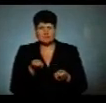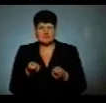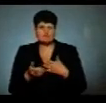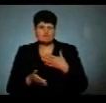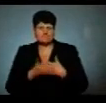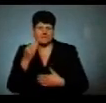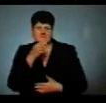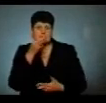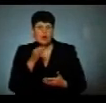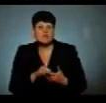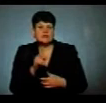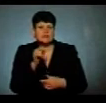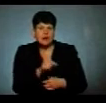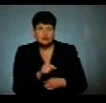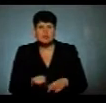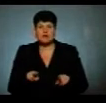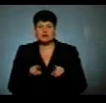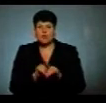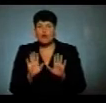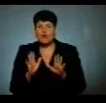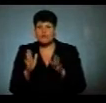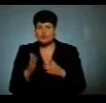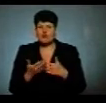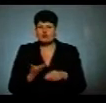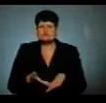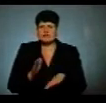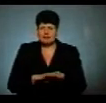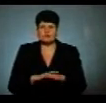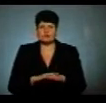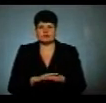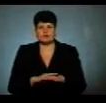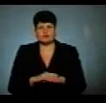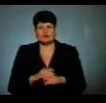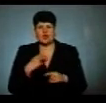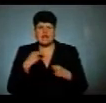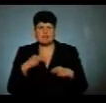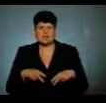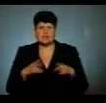адміністративної відповідальності, а також у випадку ускладнення ситуації до кримінальної відповідальності.